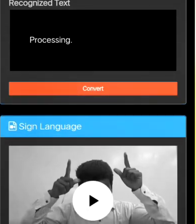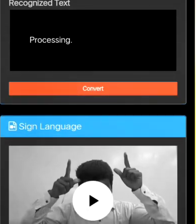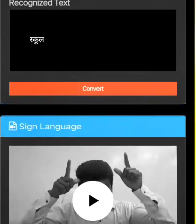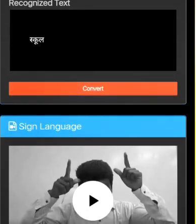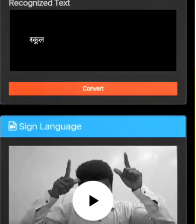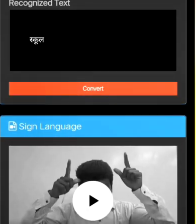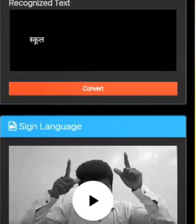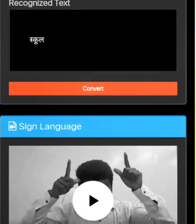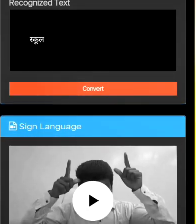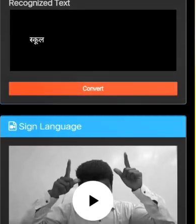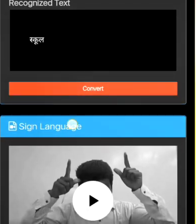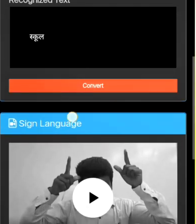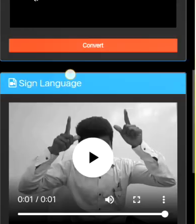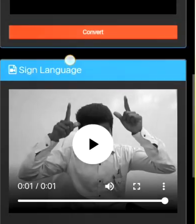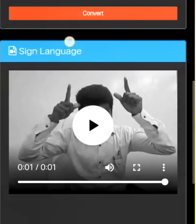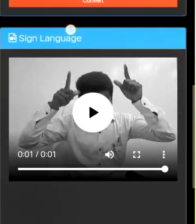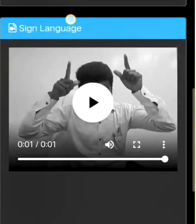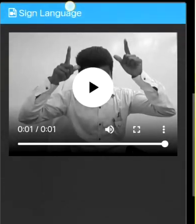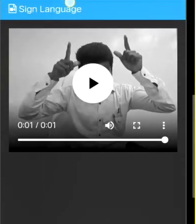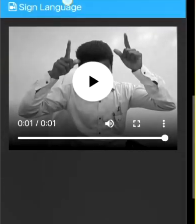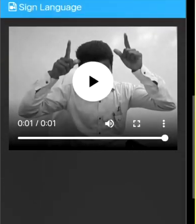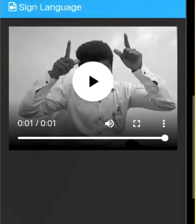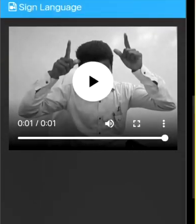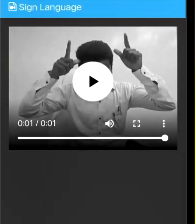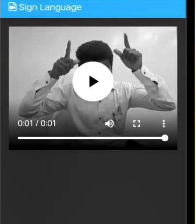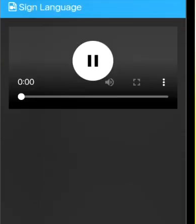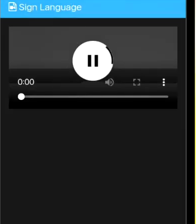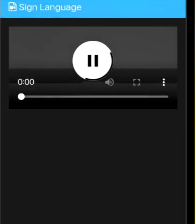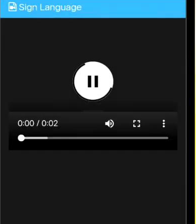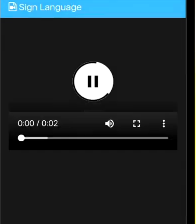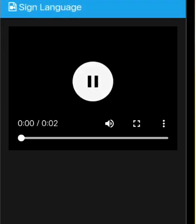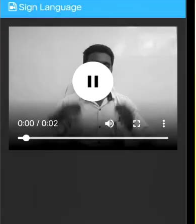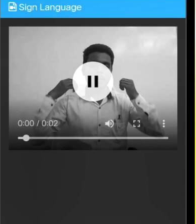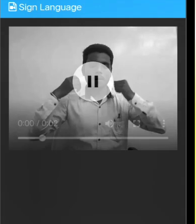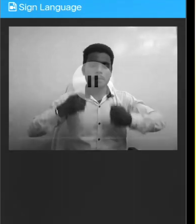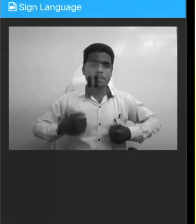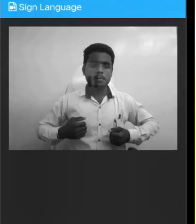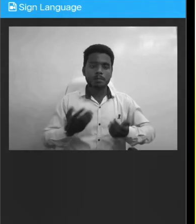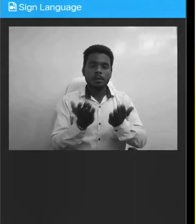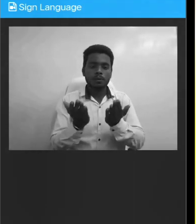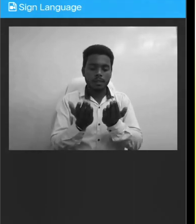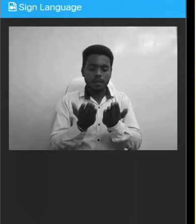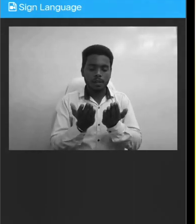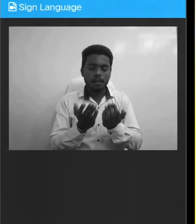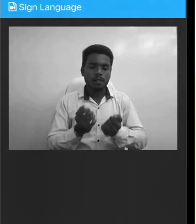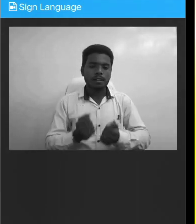हूँ, देखिए स्कूल पहले मैं करता हूँ, स्कूल को कन्वर्ट मैंने किया तो ये